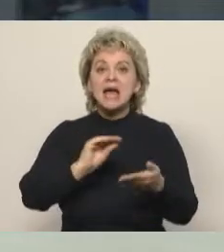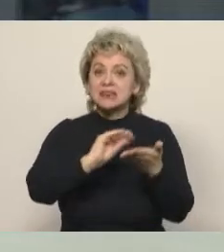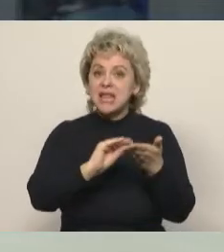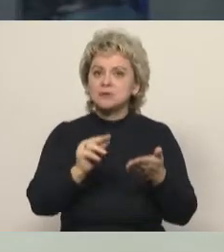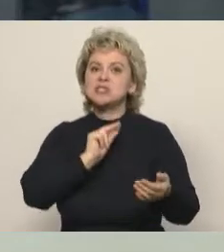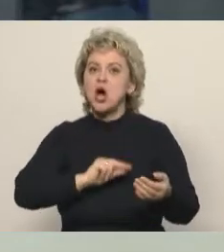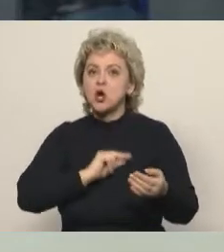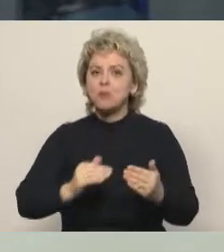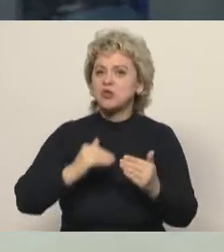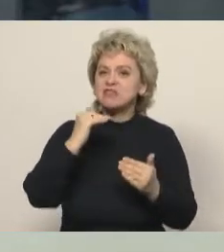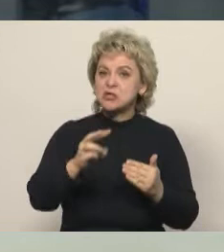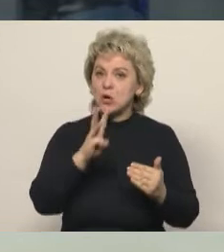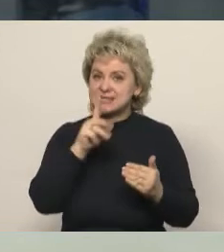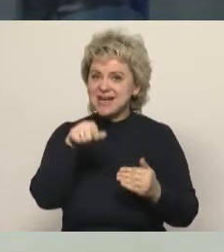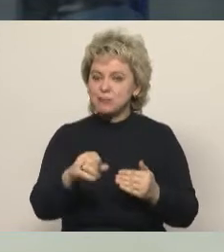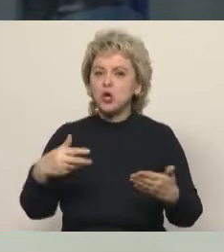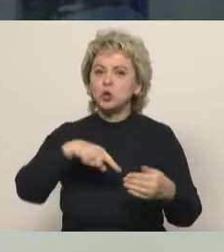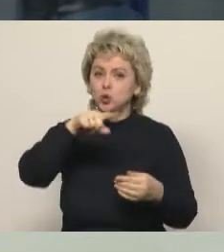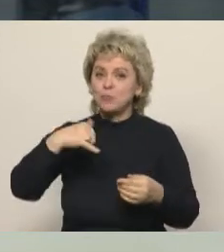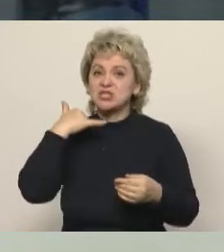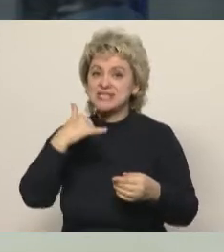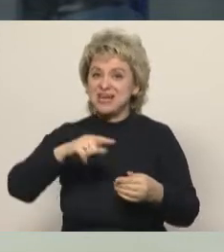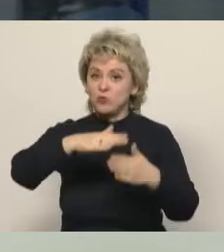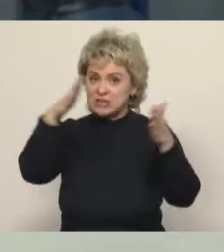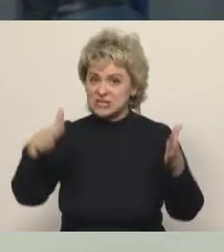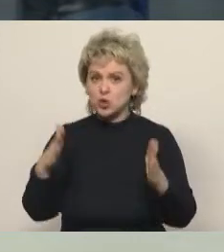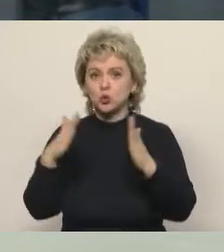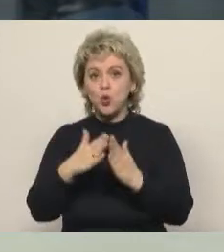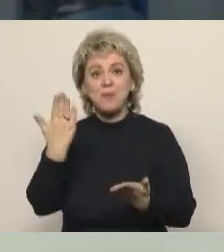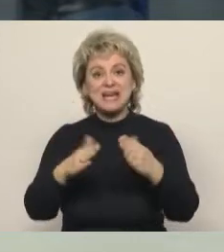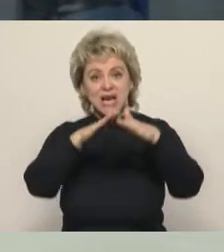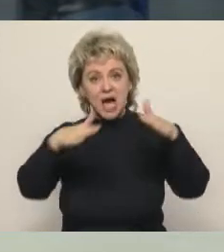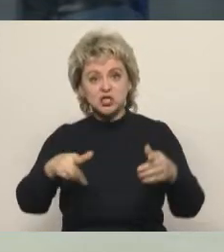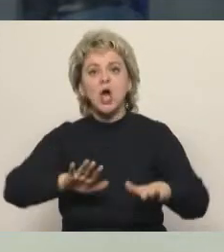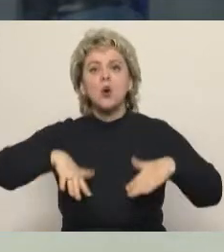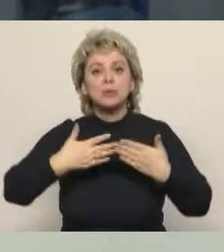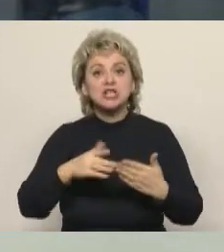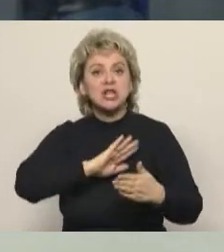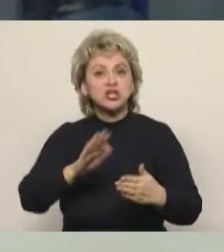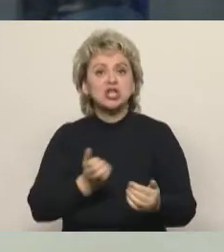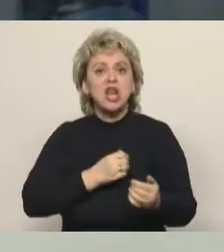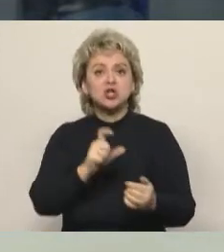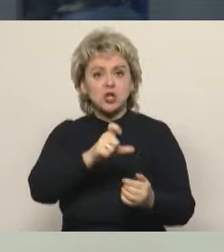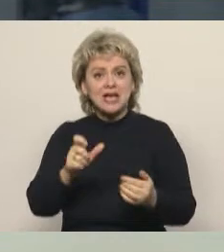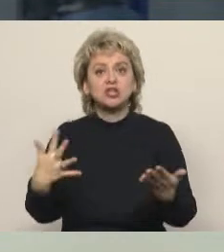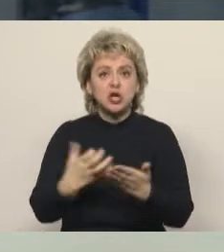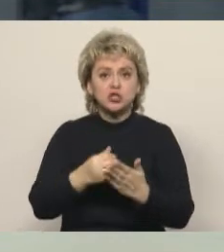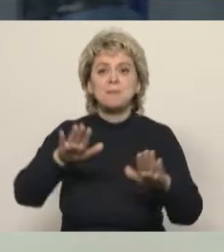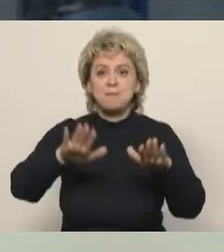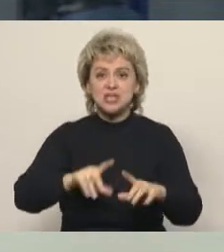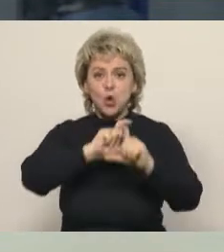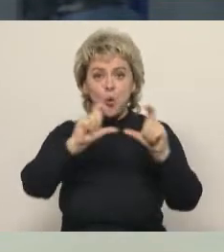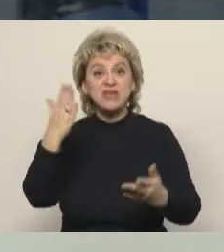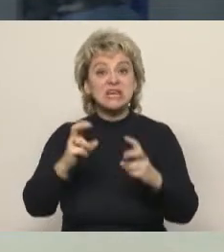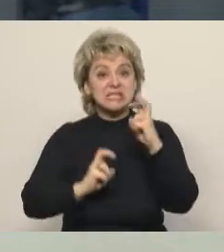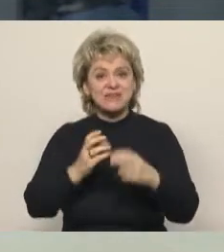Надпись «Работа», «Высокая зарплата» и номер телефона на стене дома или гаража – предложение совсем не для желающих найти место в офисе или на